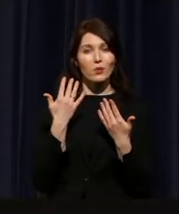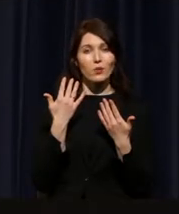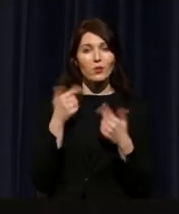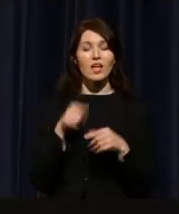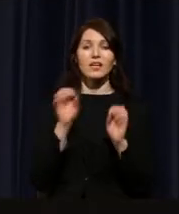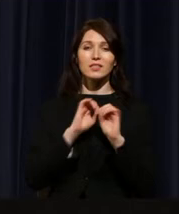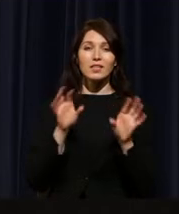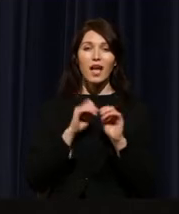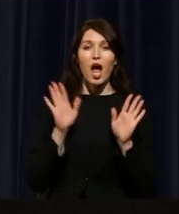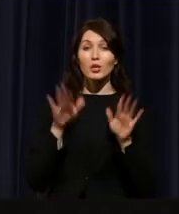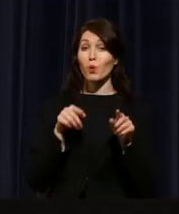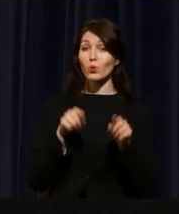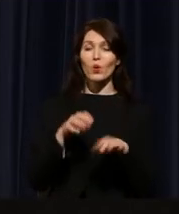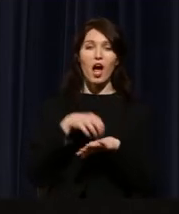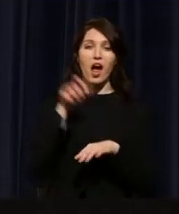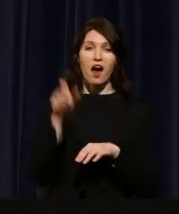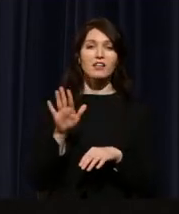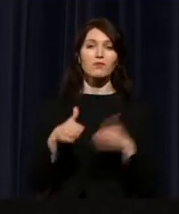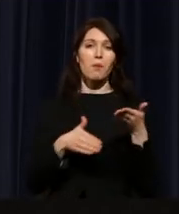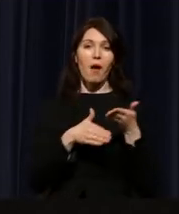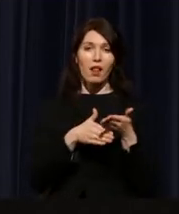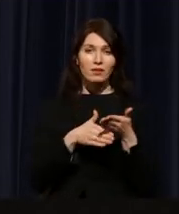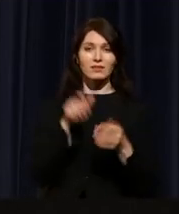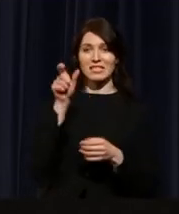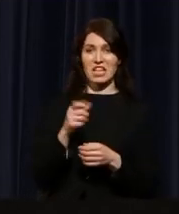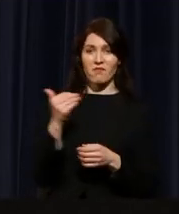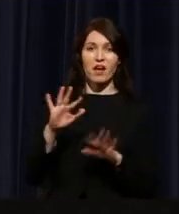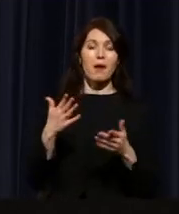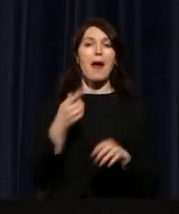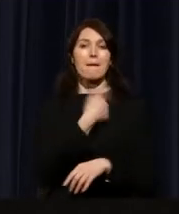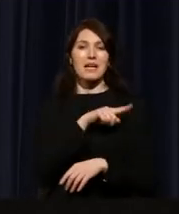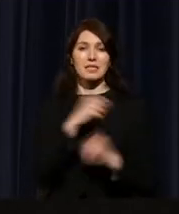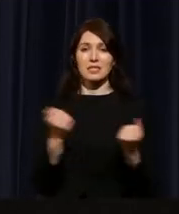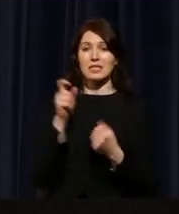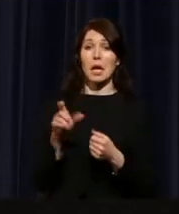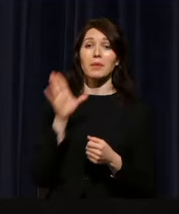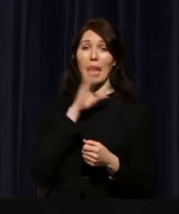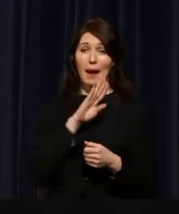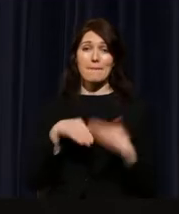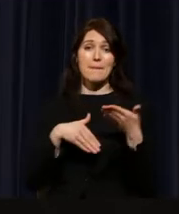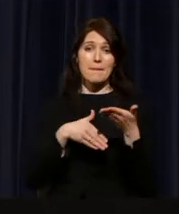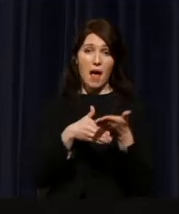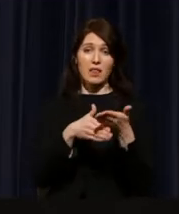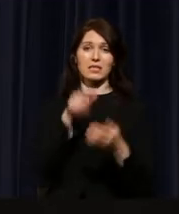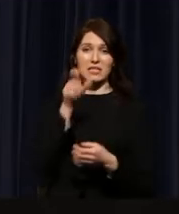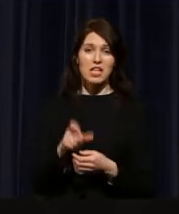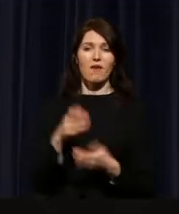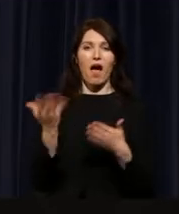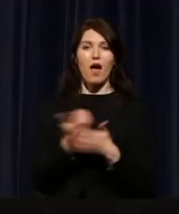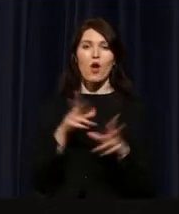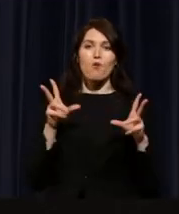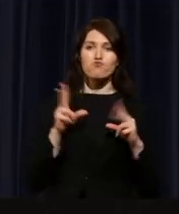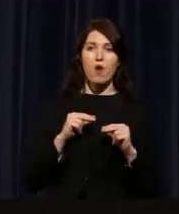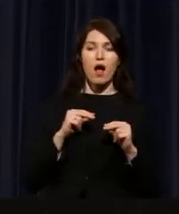tas stāsts par to, ka ārsts var palīdzēt cilvēkam vai medicīnas darbinieks var palīdzēt cilvēkam un rast gandarījumu par